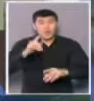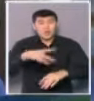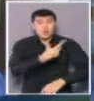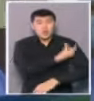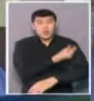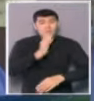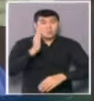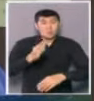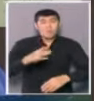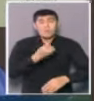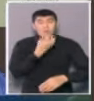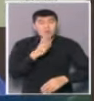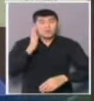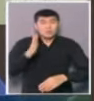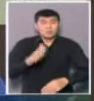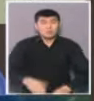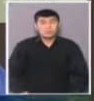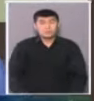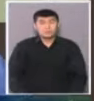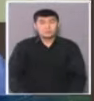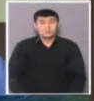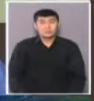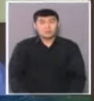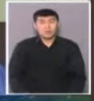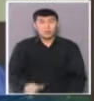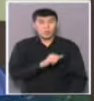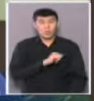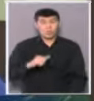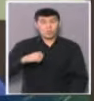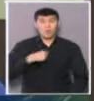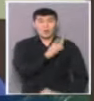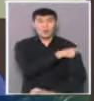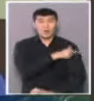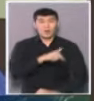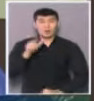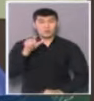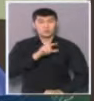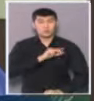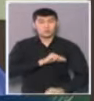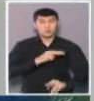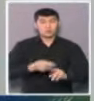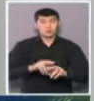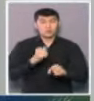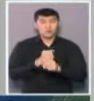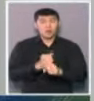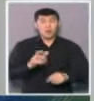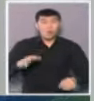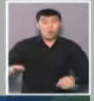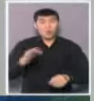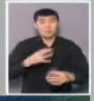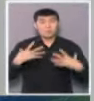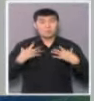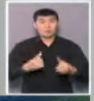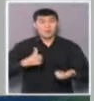аламыз, бәрі жақсы болады деп ойлаймын. Енді мына өзімнің әріптестерімді, жергілікті тұрғындарды осыған шақырамын. Облыстық денсаулық